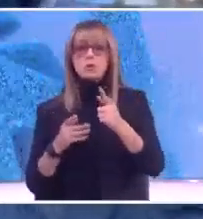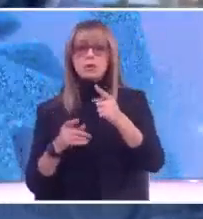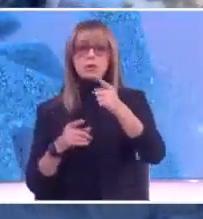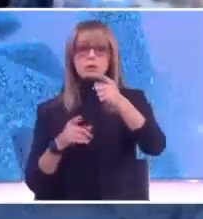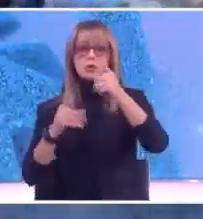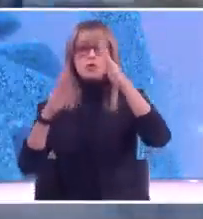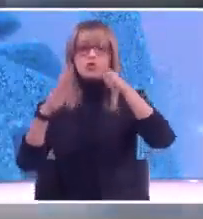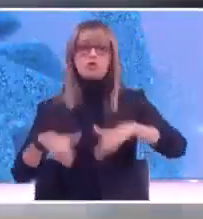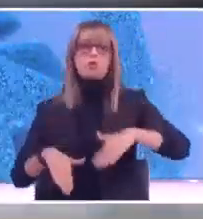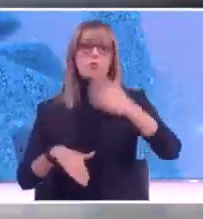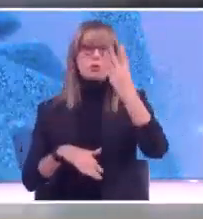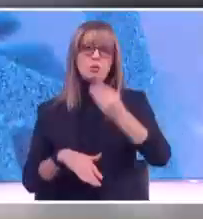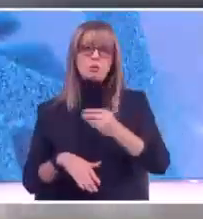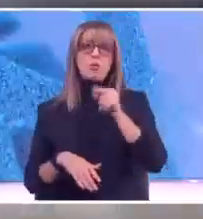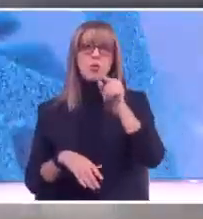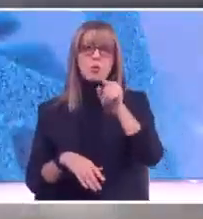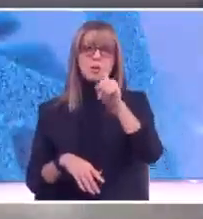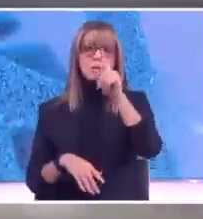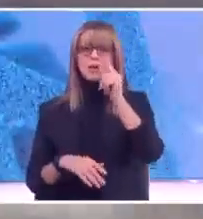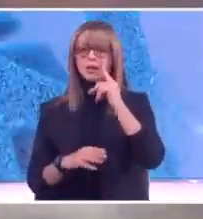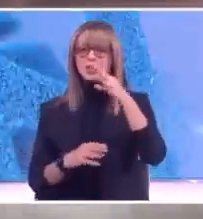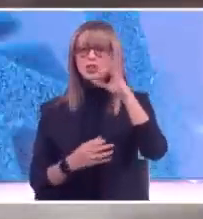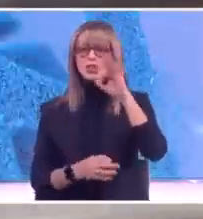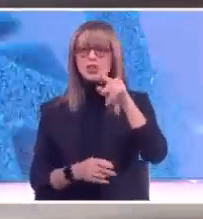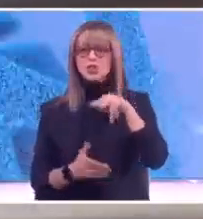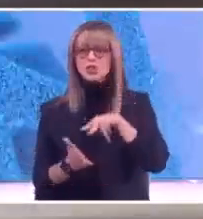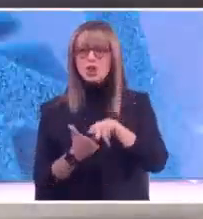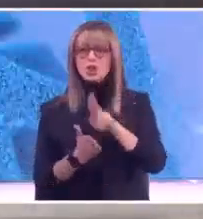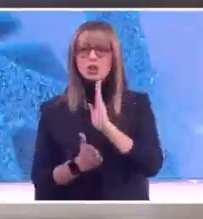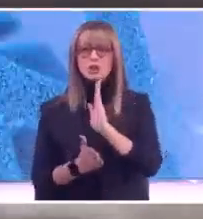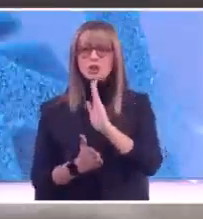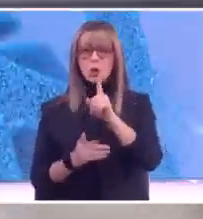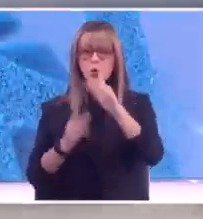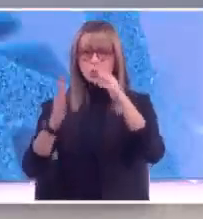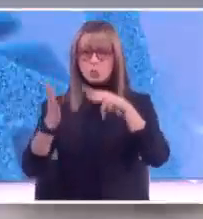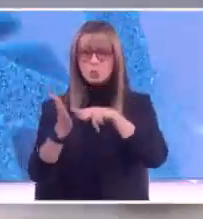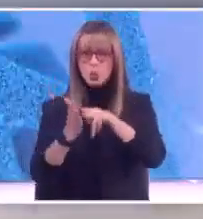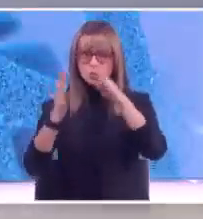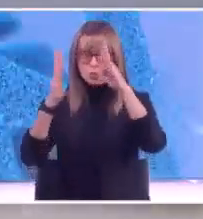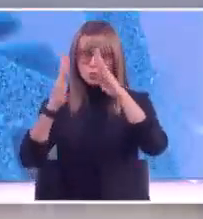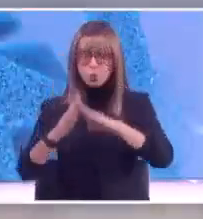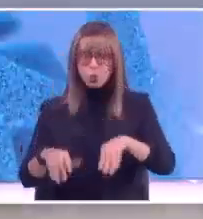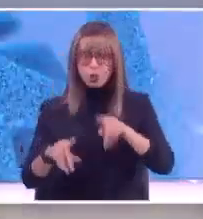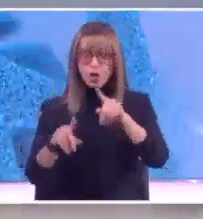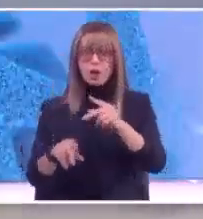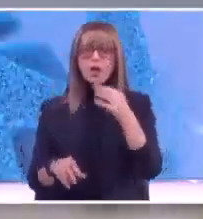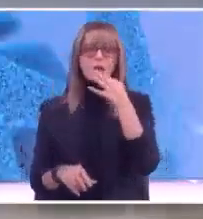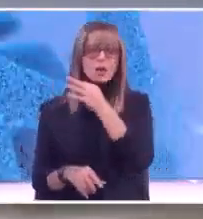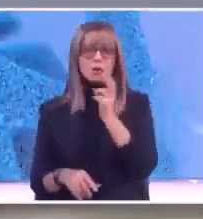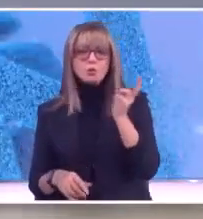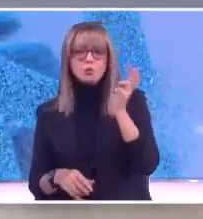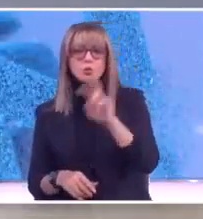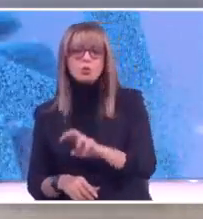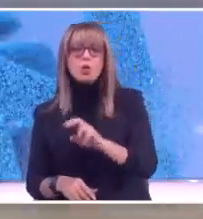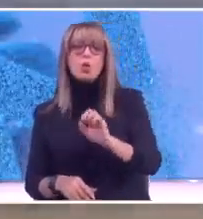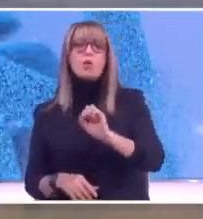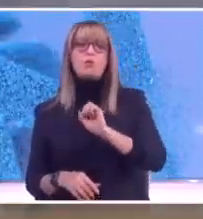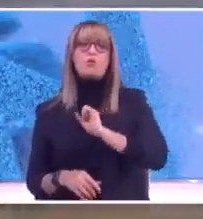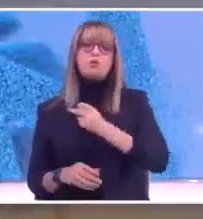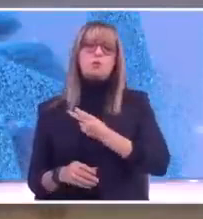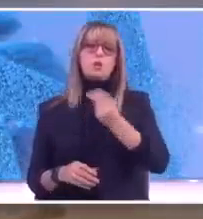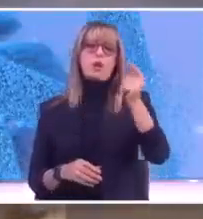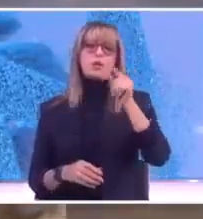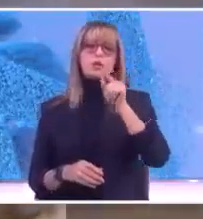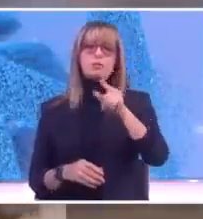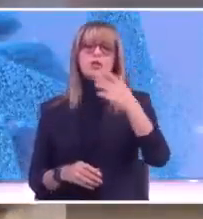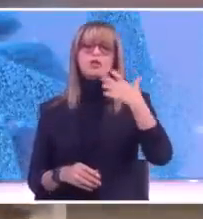bir çökme oldu. O sırada bir kişi yolda yürüyordu. Yolun çökmesiyle dere yatağına düşmekten saniyelerle kurtuldu. O